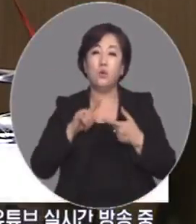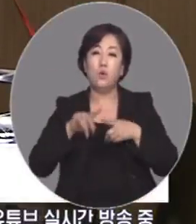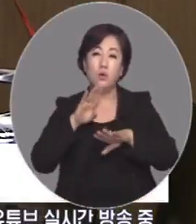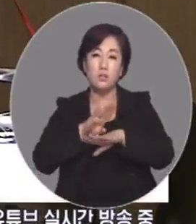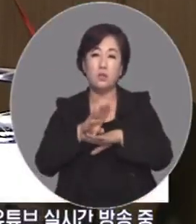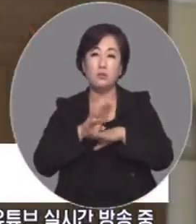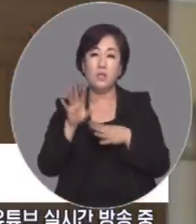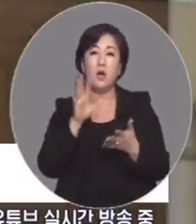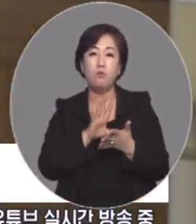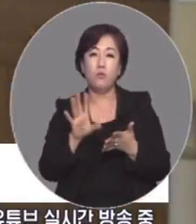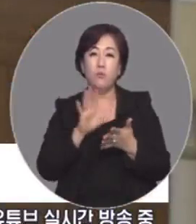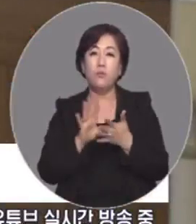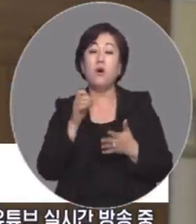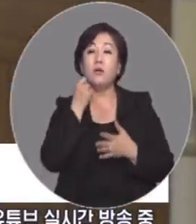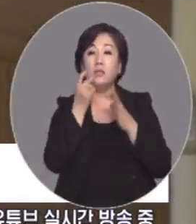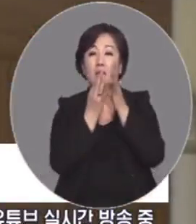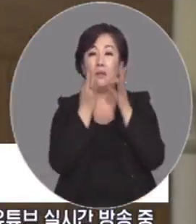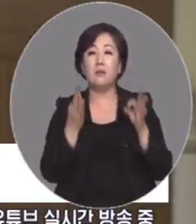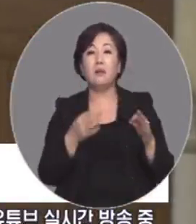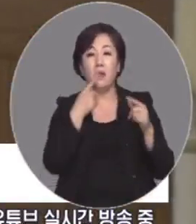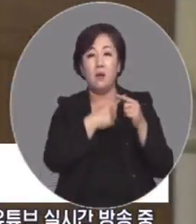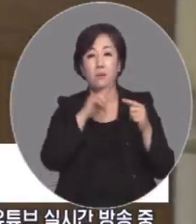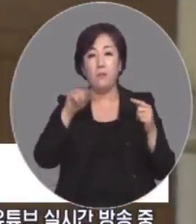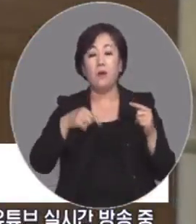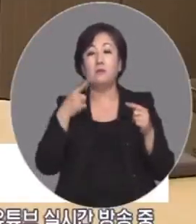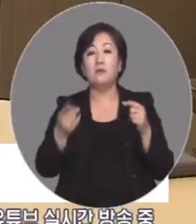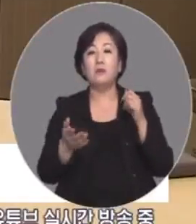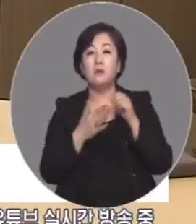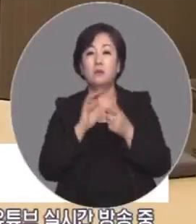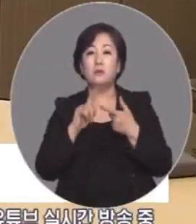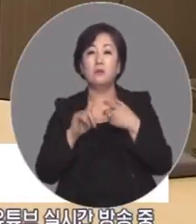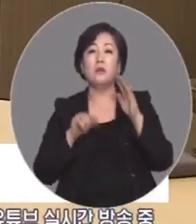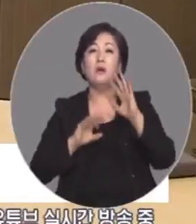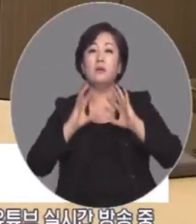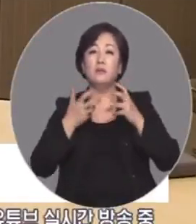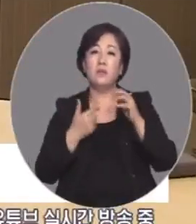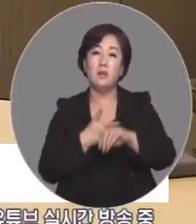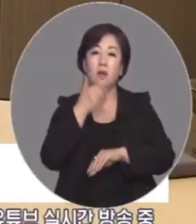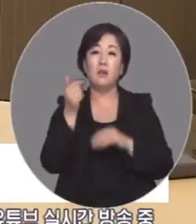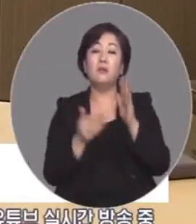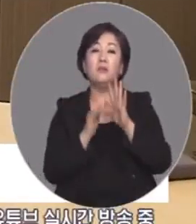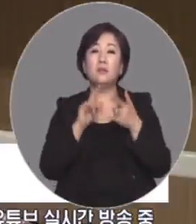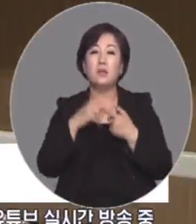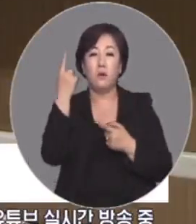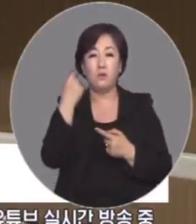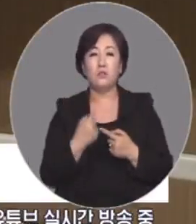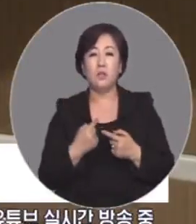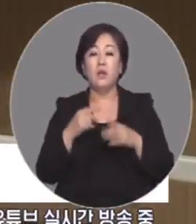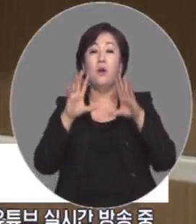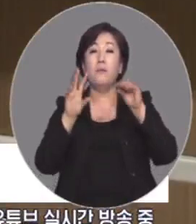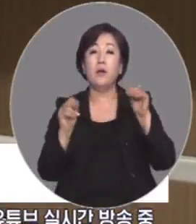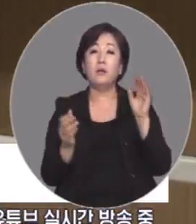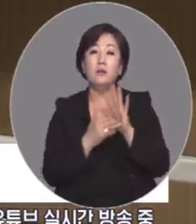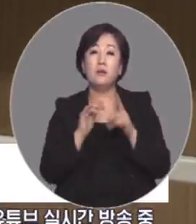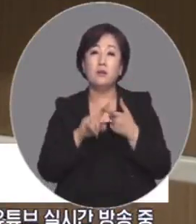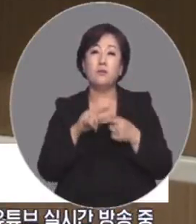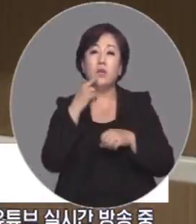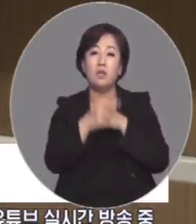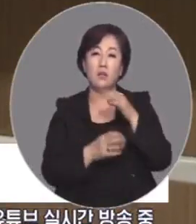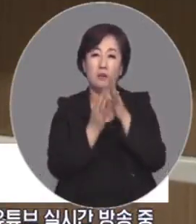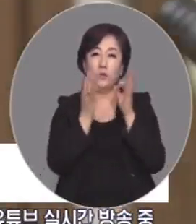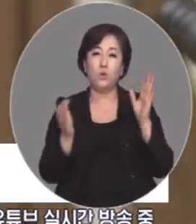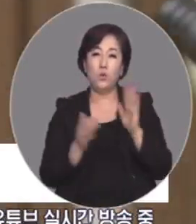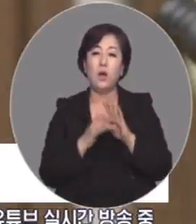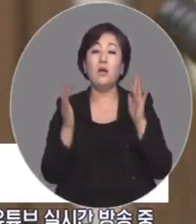수출하는 업무 특성상 한 달에 한 번꼴로 해외 출장을 나갔던 김수민 씨. 출장길이 막힌 지도 벌써 1년이 되다 보니